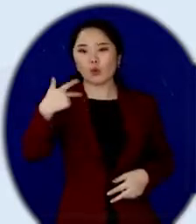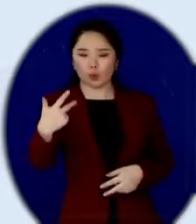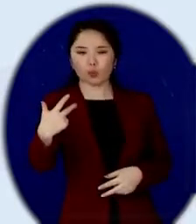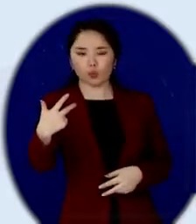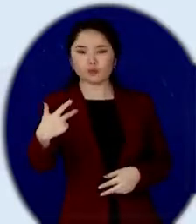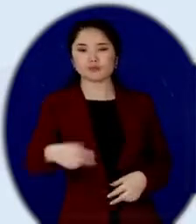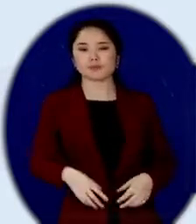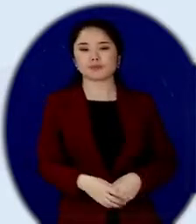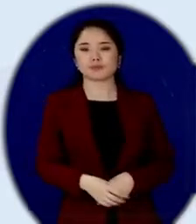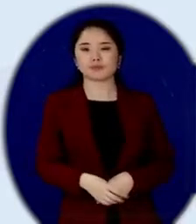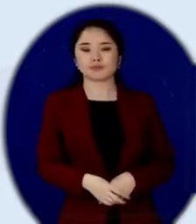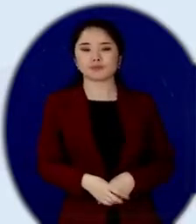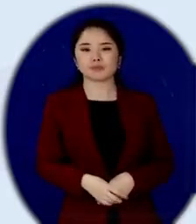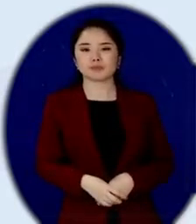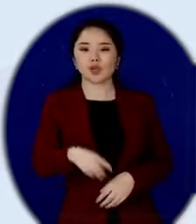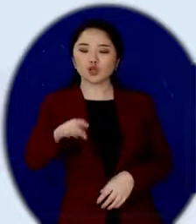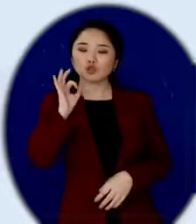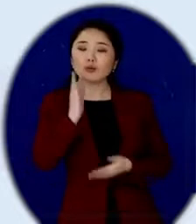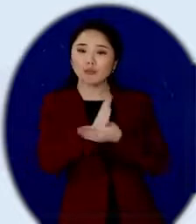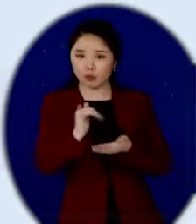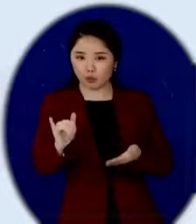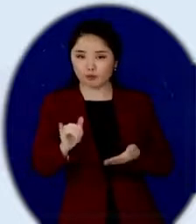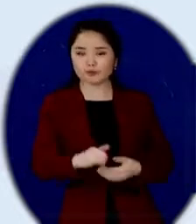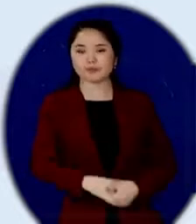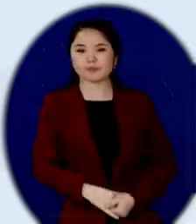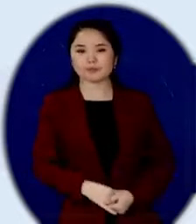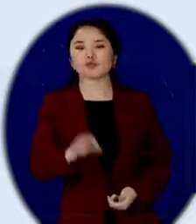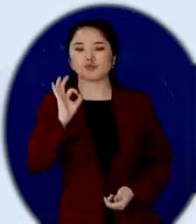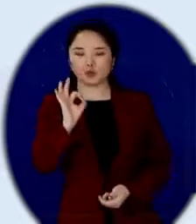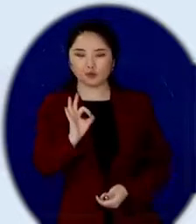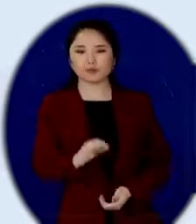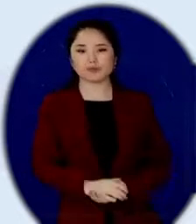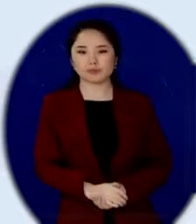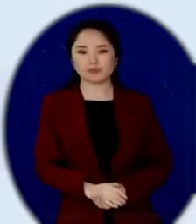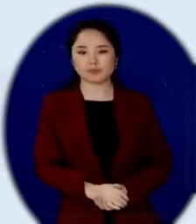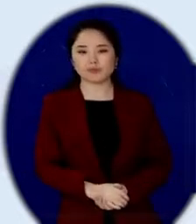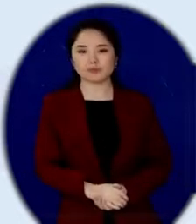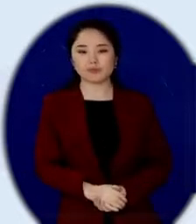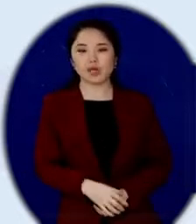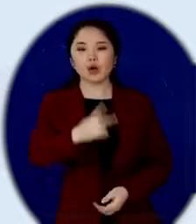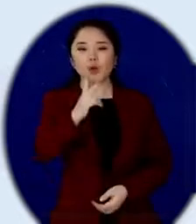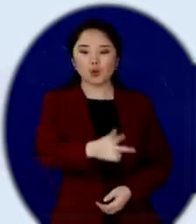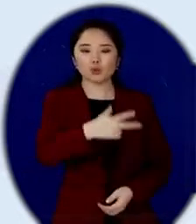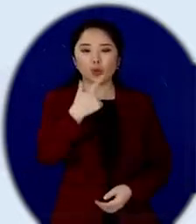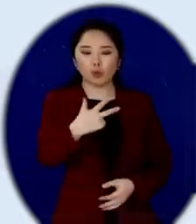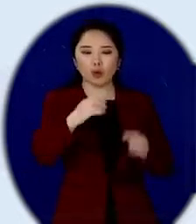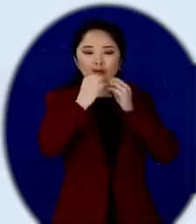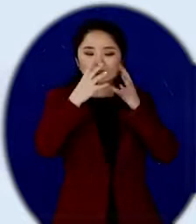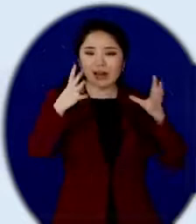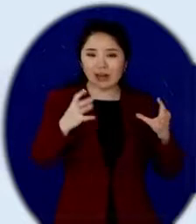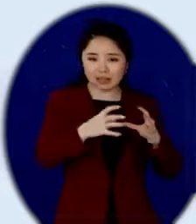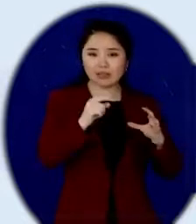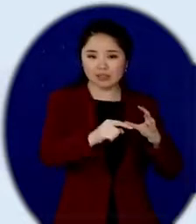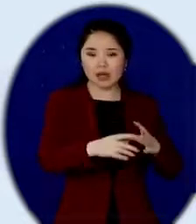байна. За, энэ бичиглэл зөв байна уу? Зөв байна. 33 бөмбөлгийг